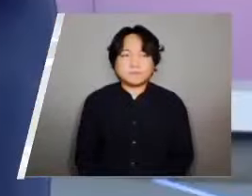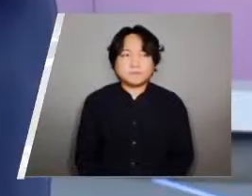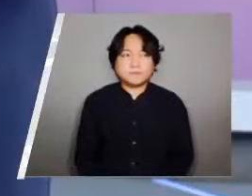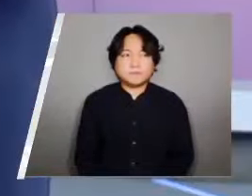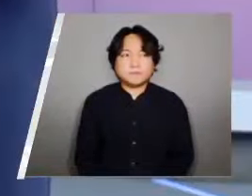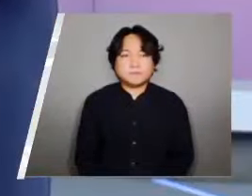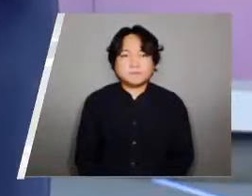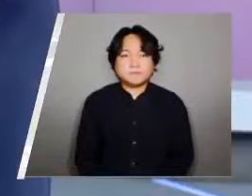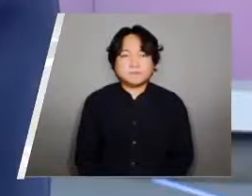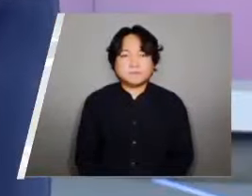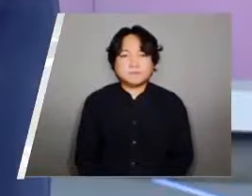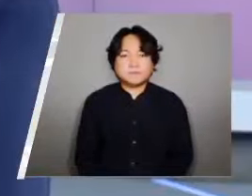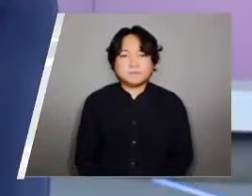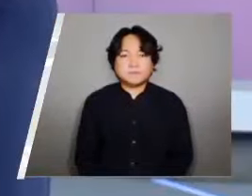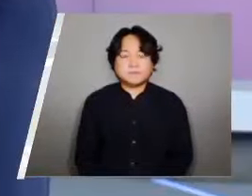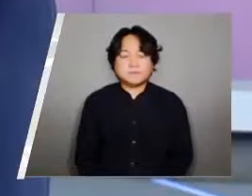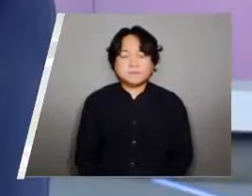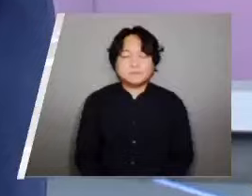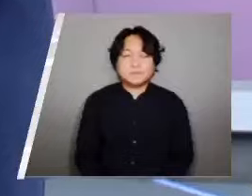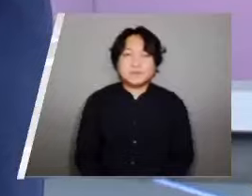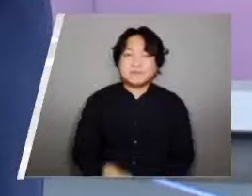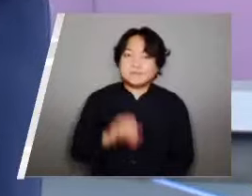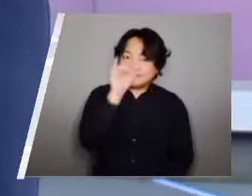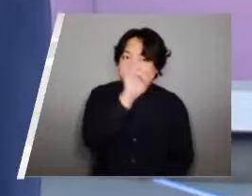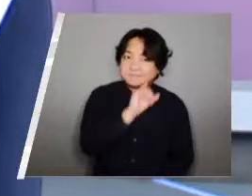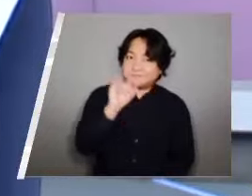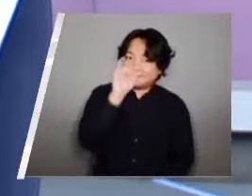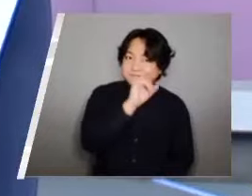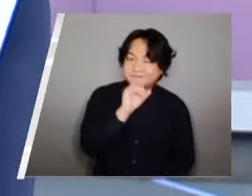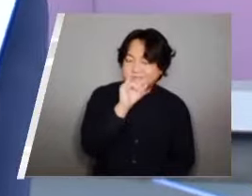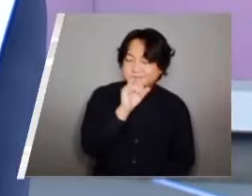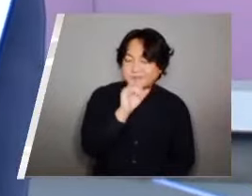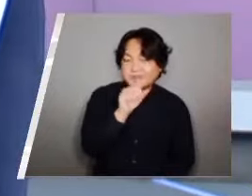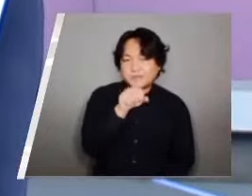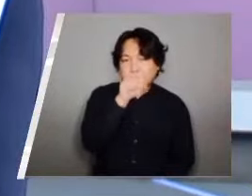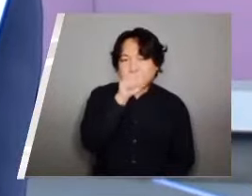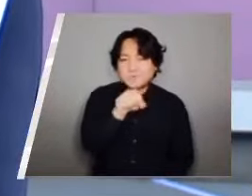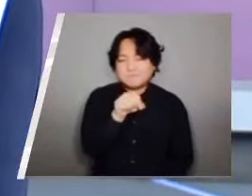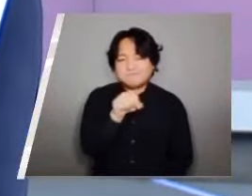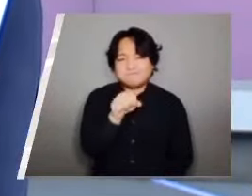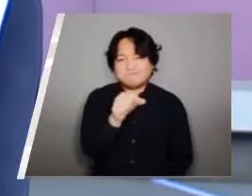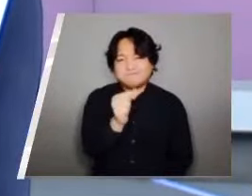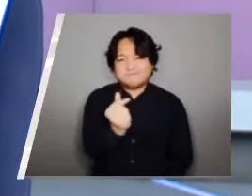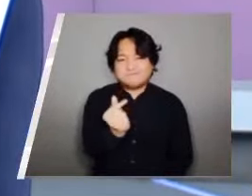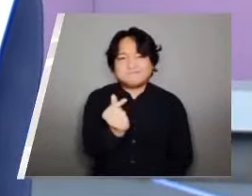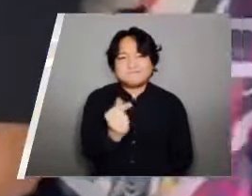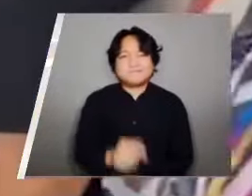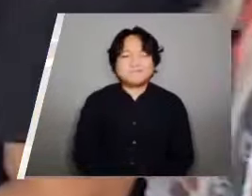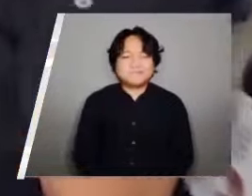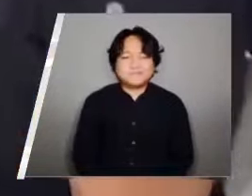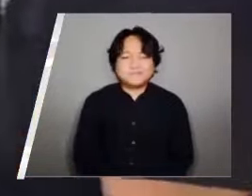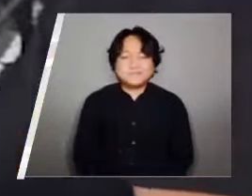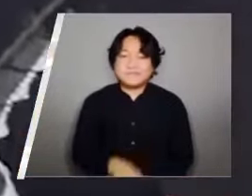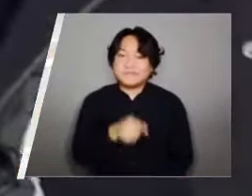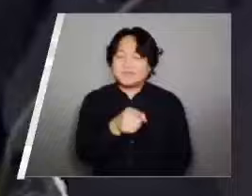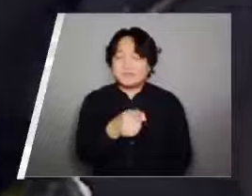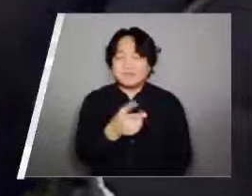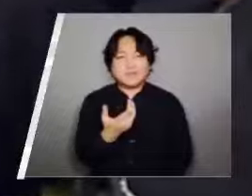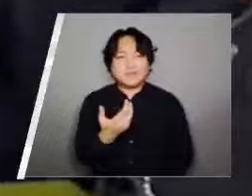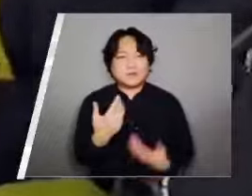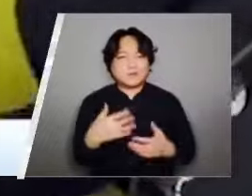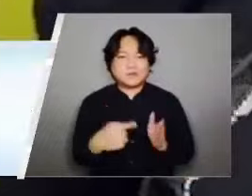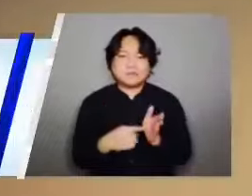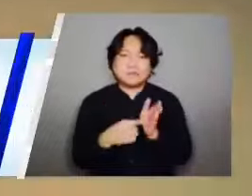saksi from Iloilo with love ib na po ang mga putaheng Ilonggo sa isang gastronomy festival sa